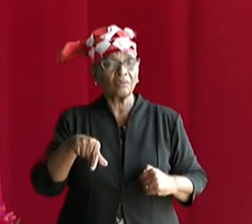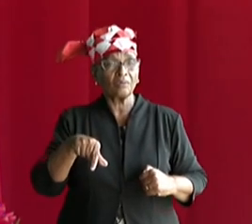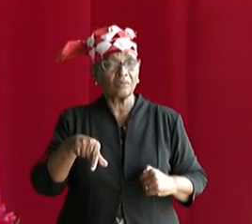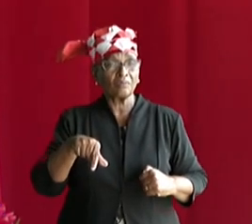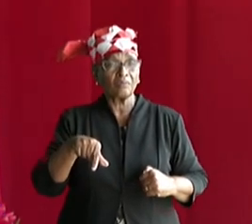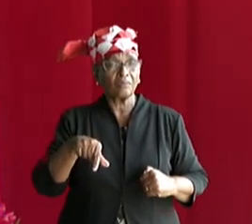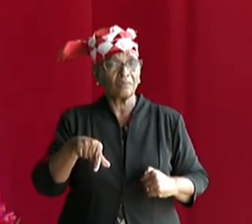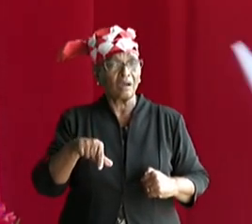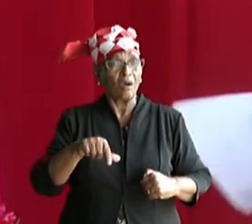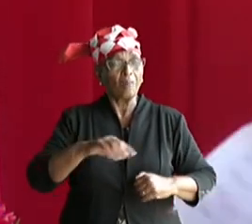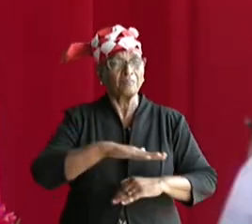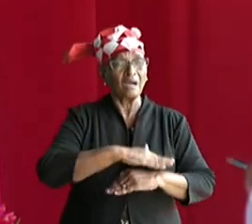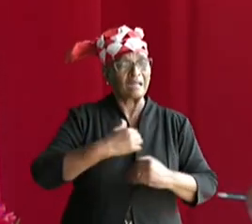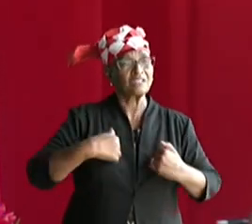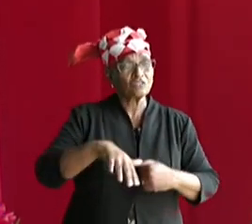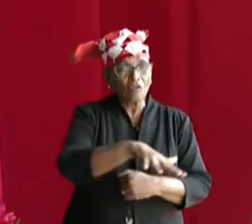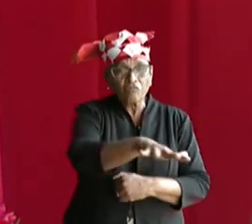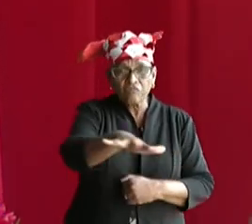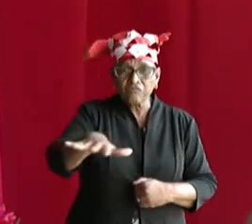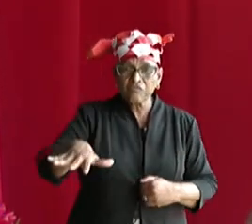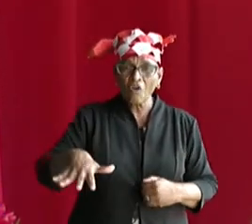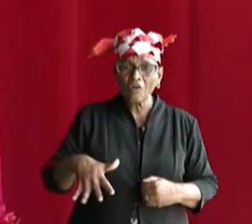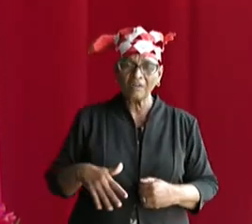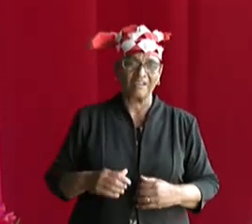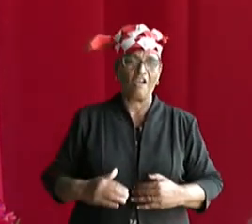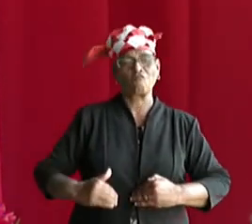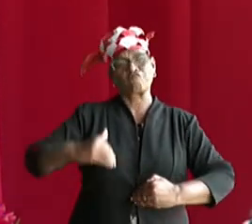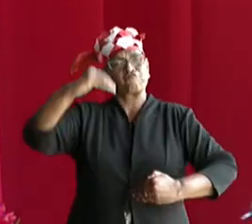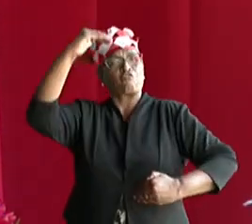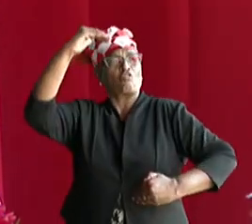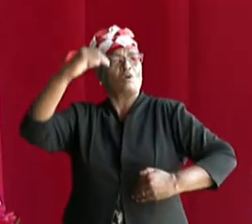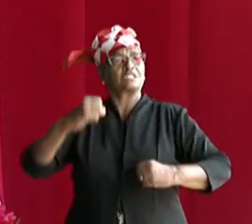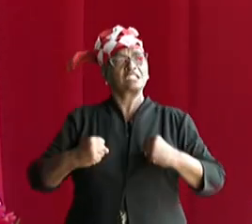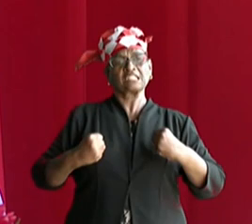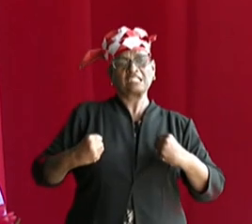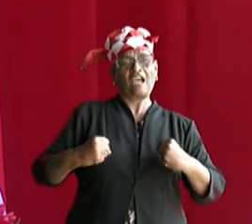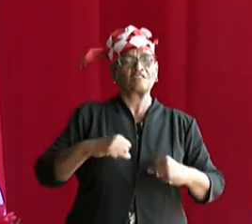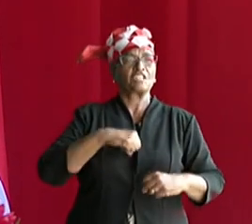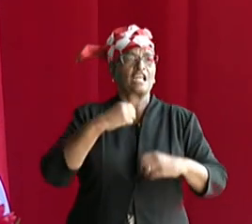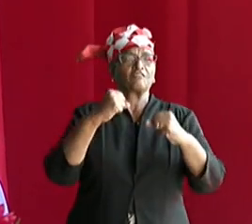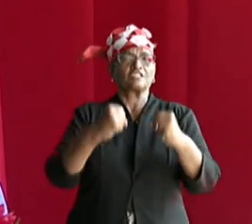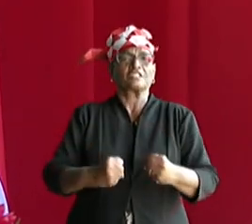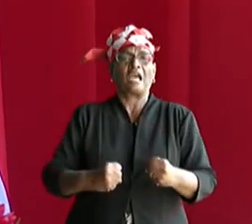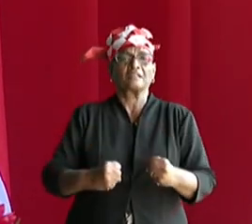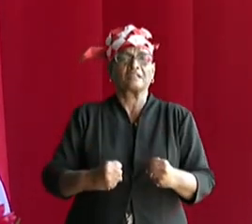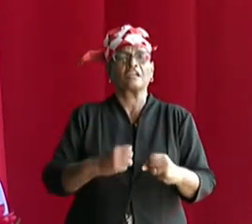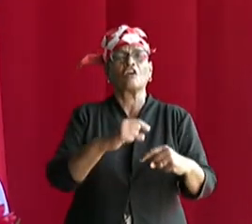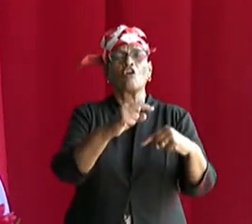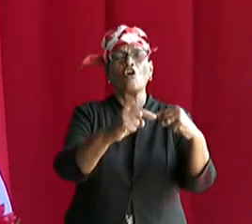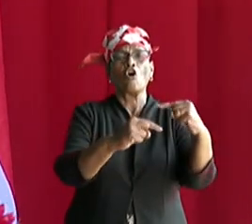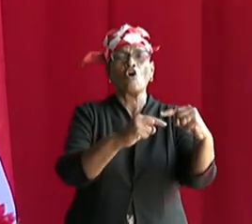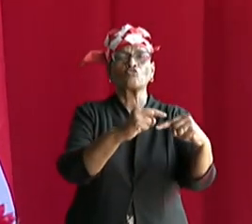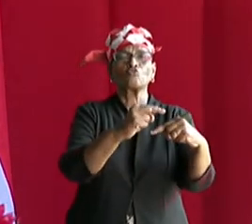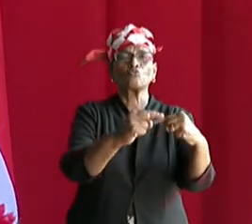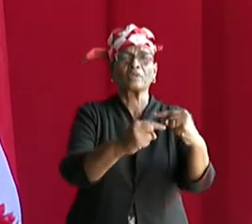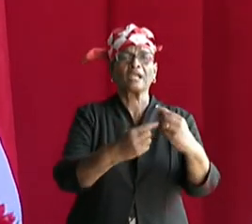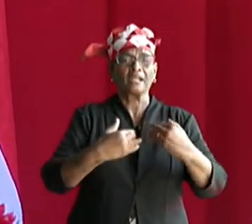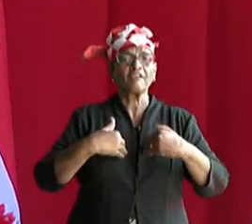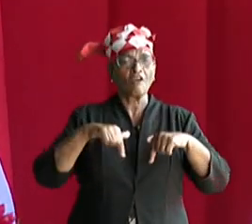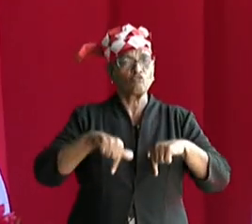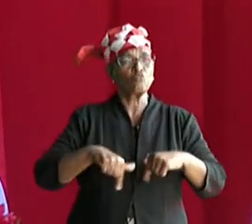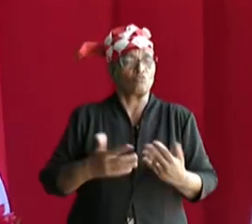om zich als volk reeds in een volwassen staat van zelfstandige ontwikkeling te